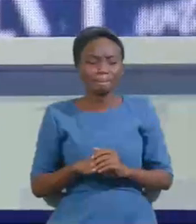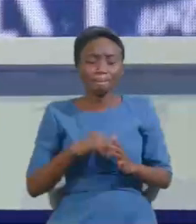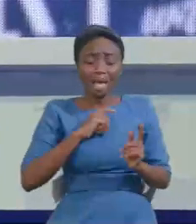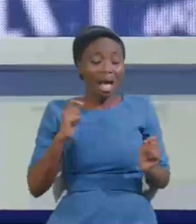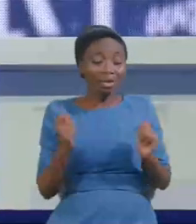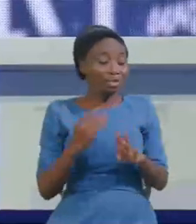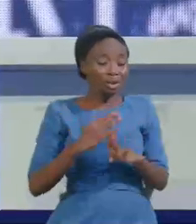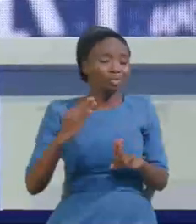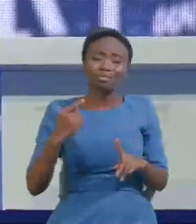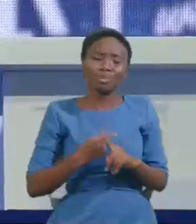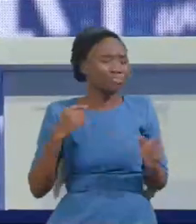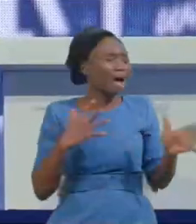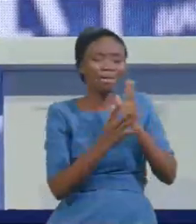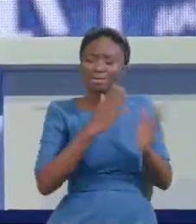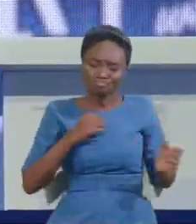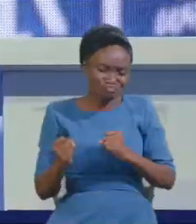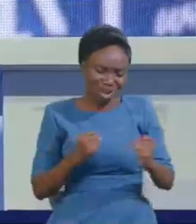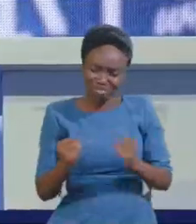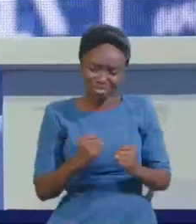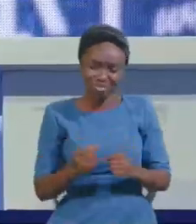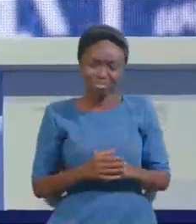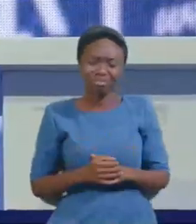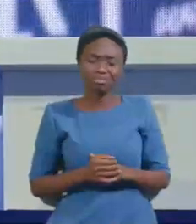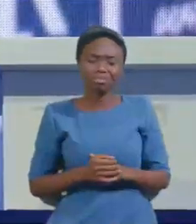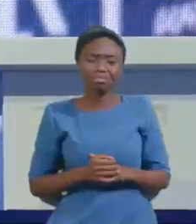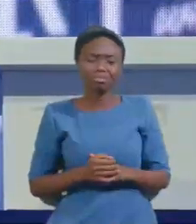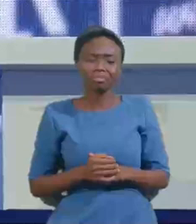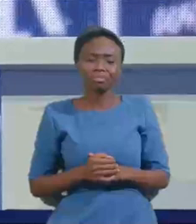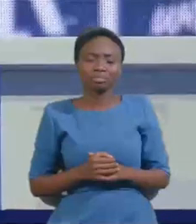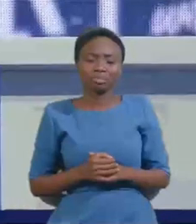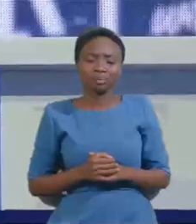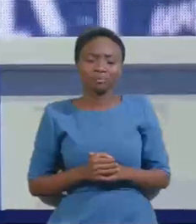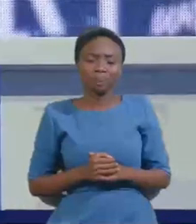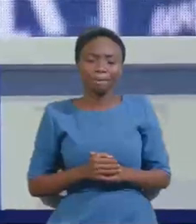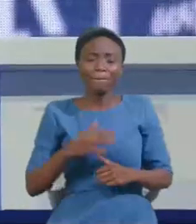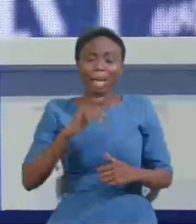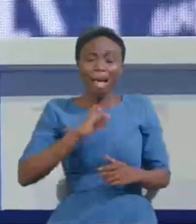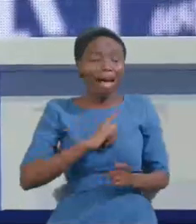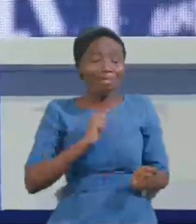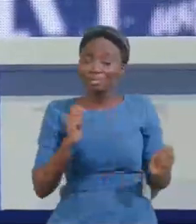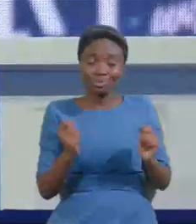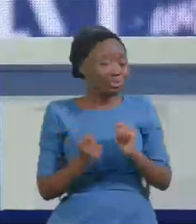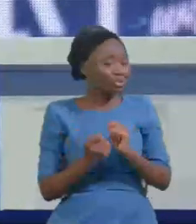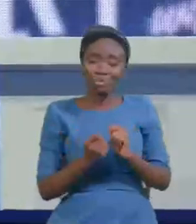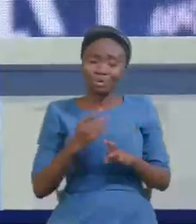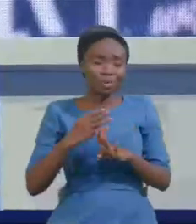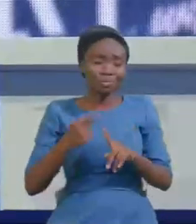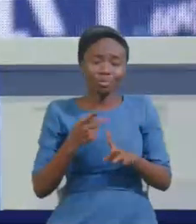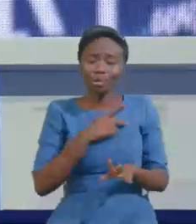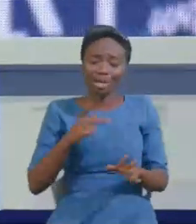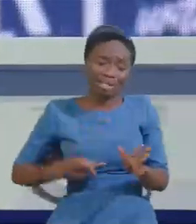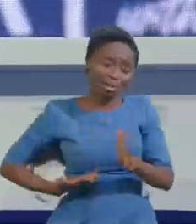Je me détourne des ténèbres. Je me détourne des violences et des bagarres.